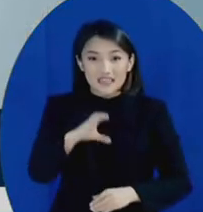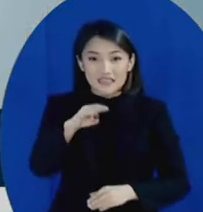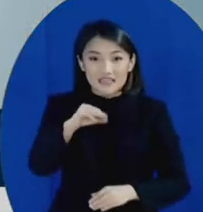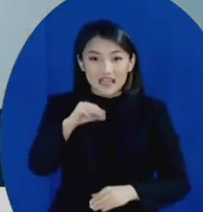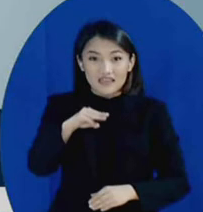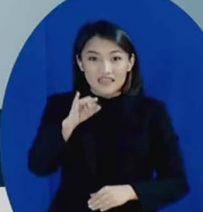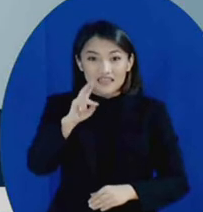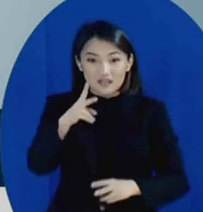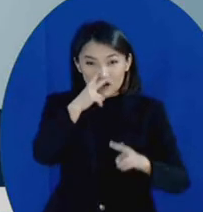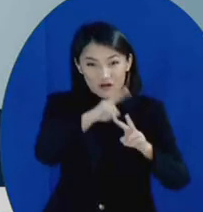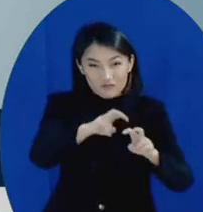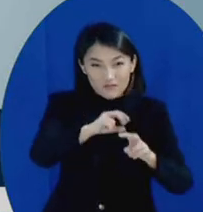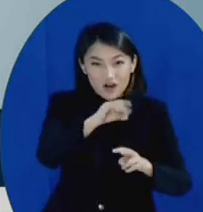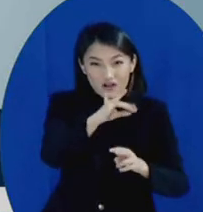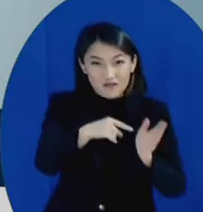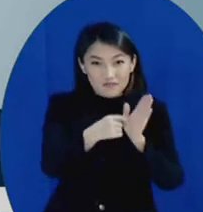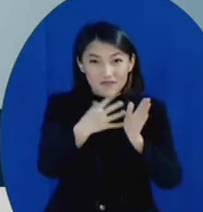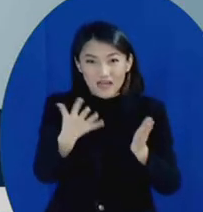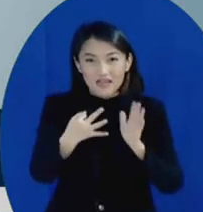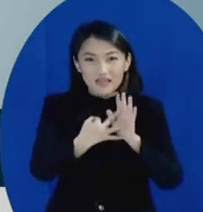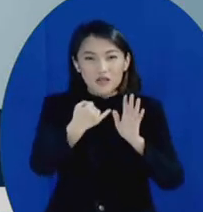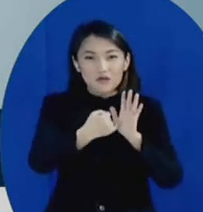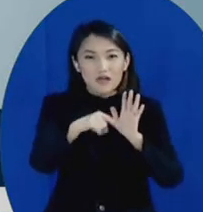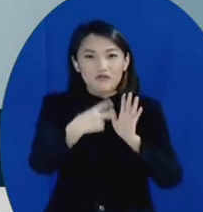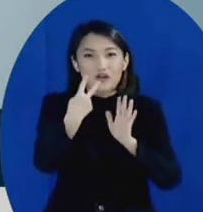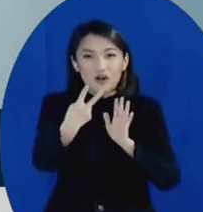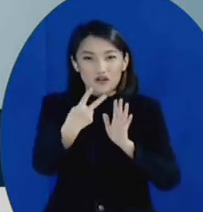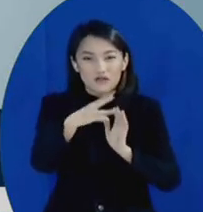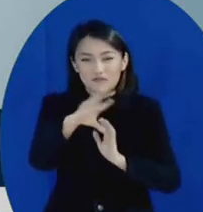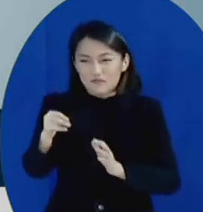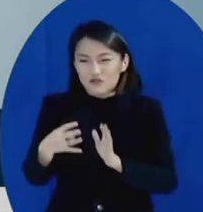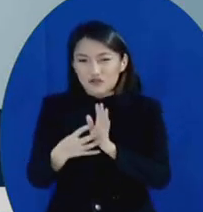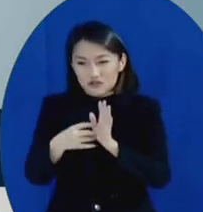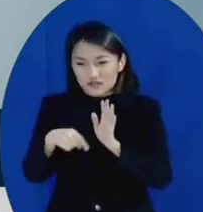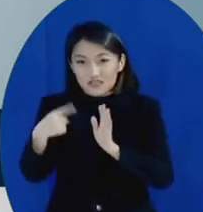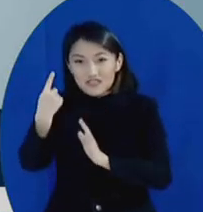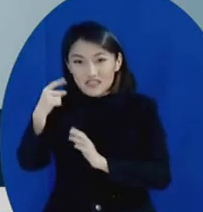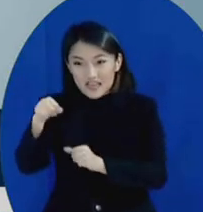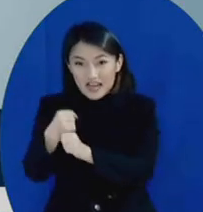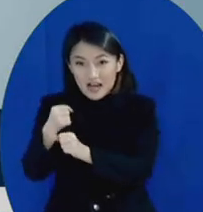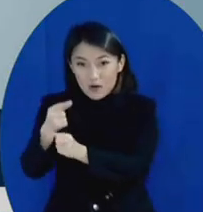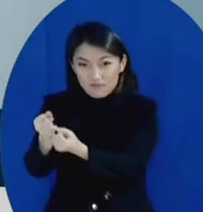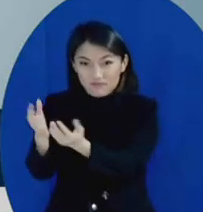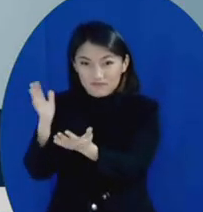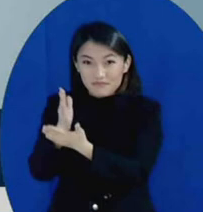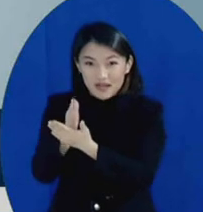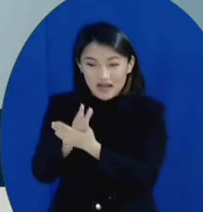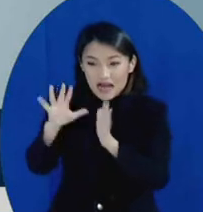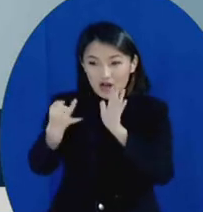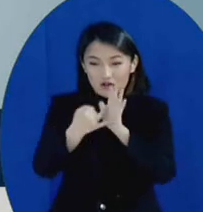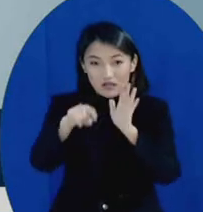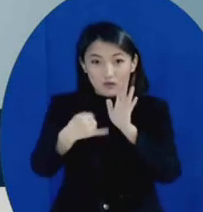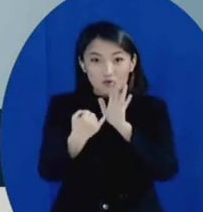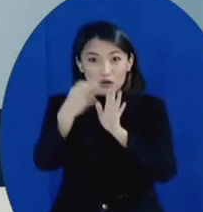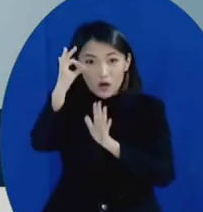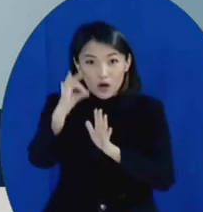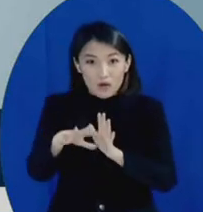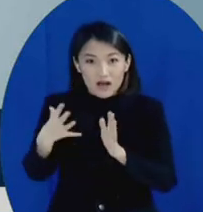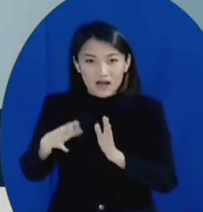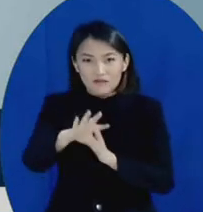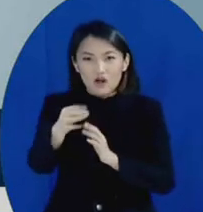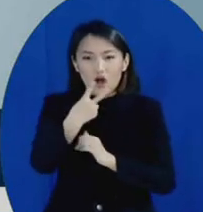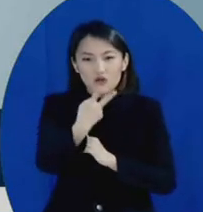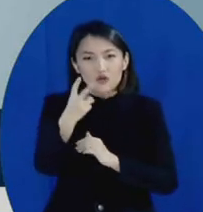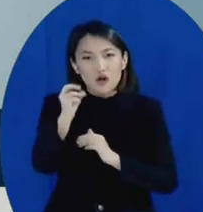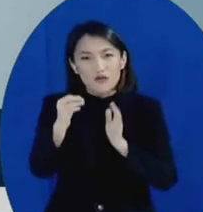судалгаагаар аж ахуй нэгж байгууллагын 86.2% нь 1-9 ажилтнтай бол албан бус салбарт нийт ажиллагчдын 17.6% буюу 220